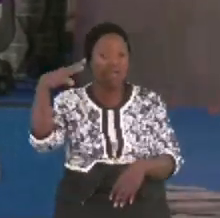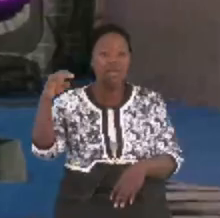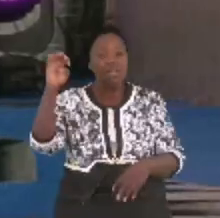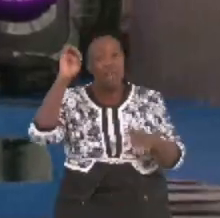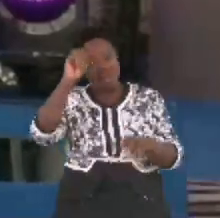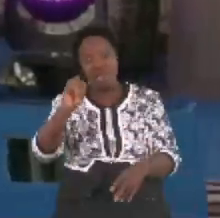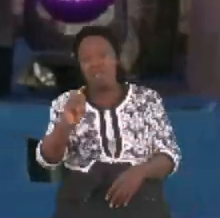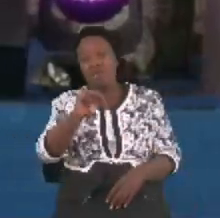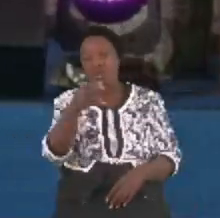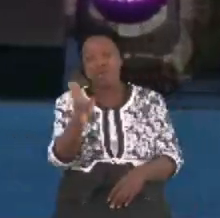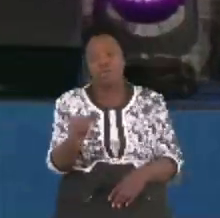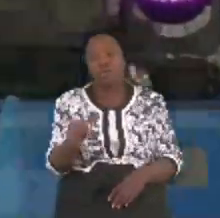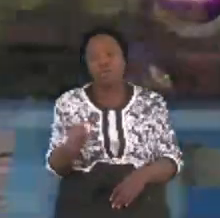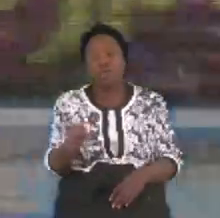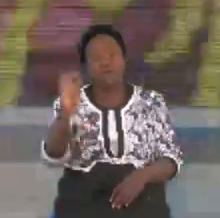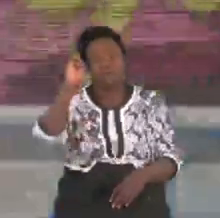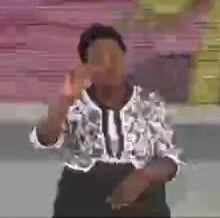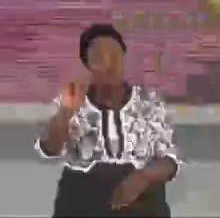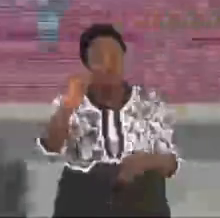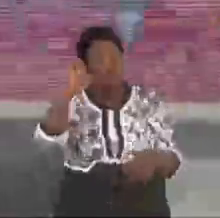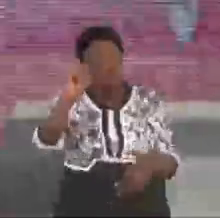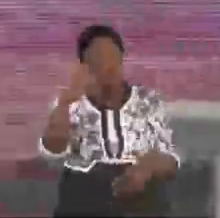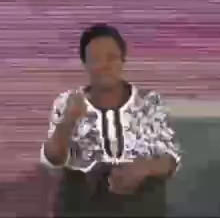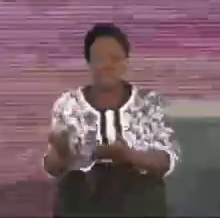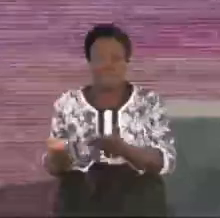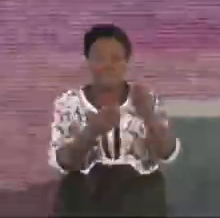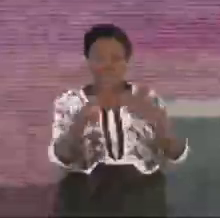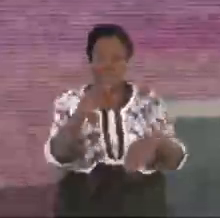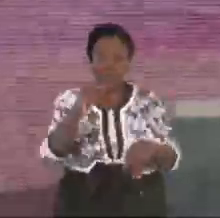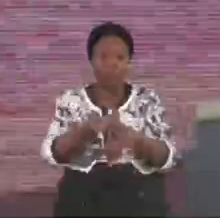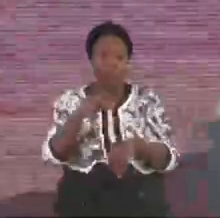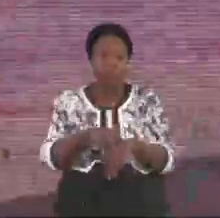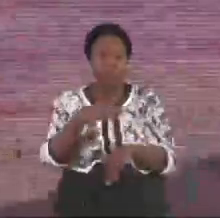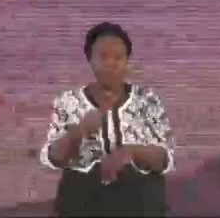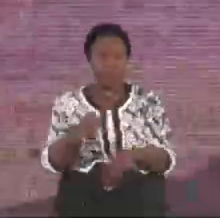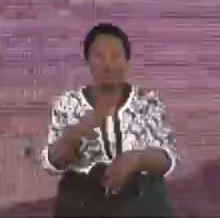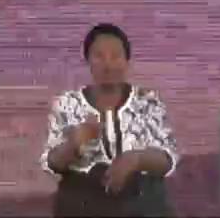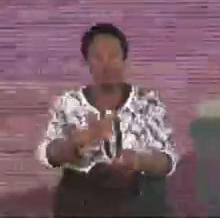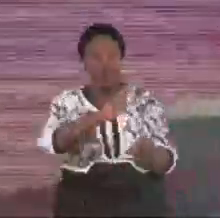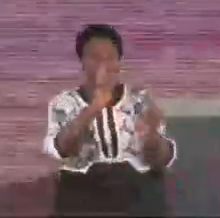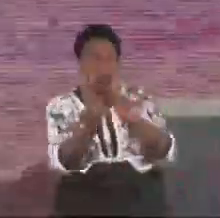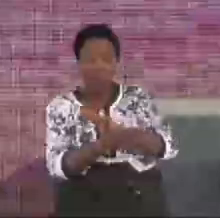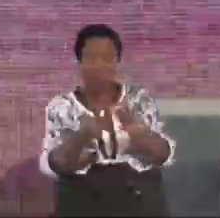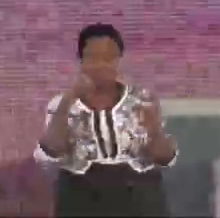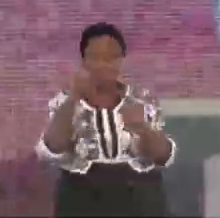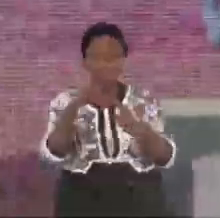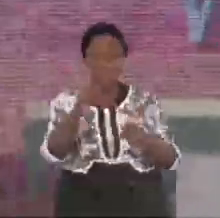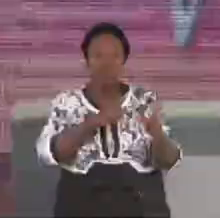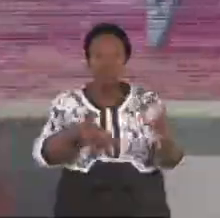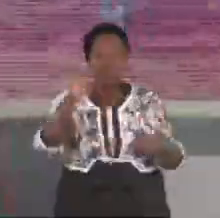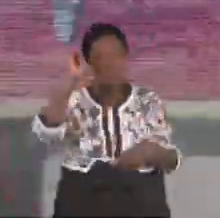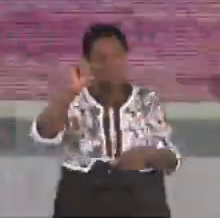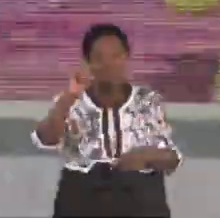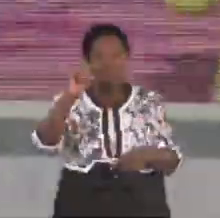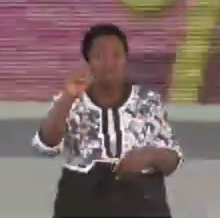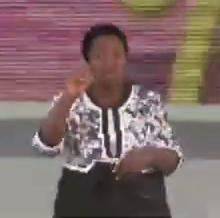Jean, lui, celui qui portait le message de la repentance envers Dieu, lui, le